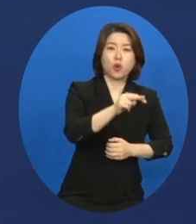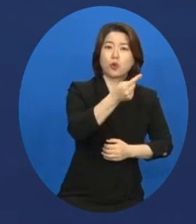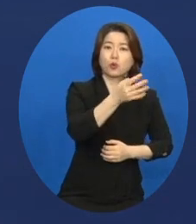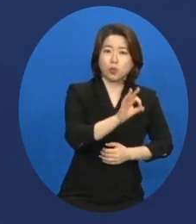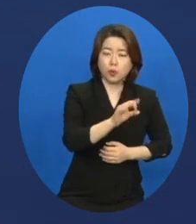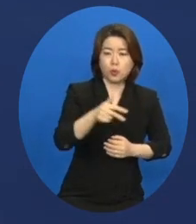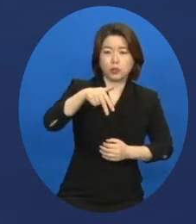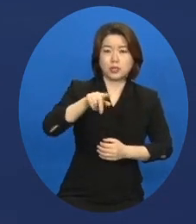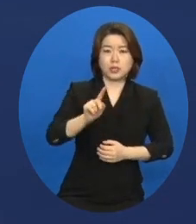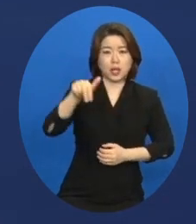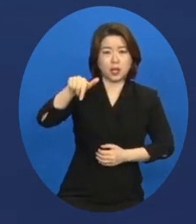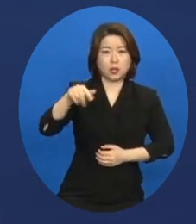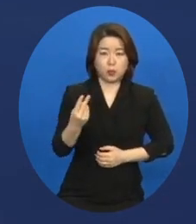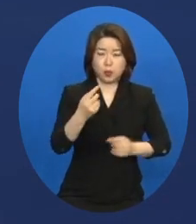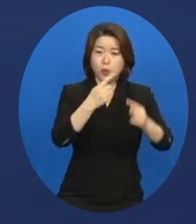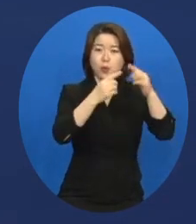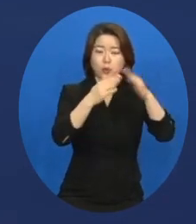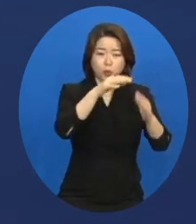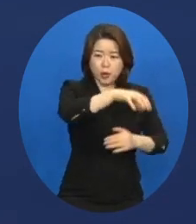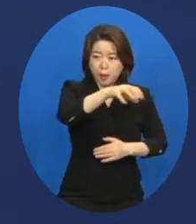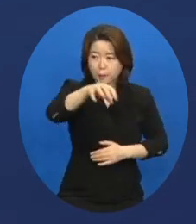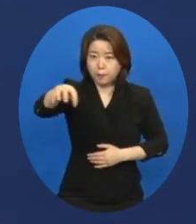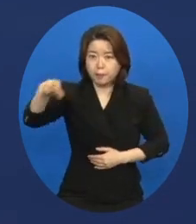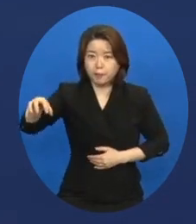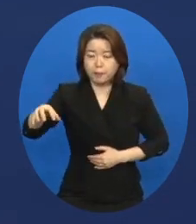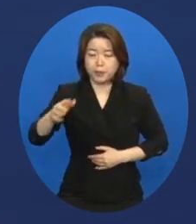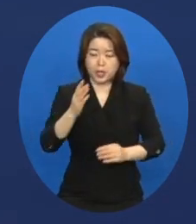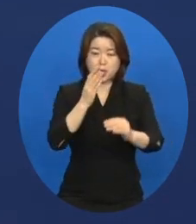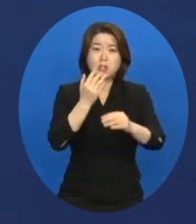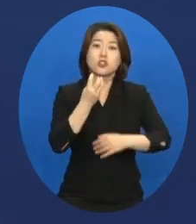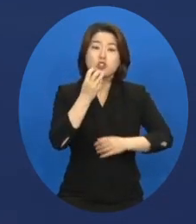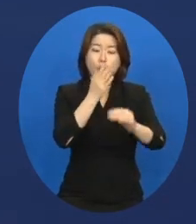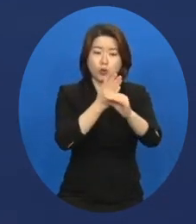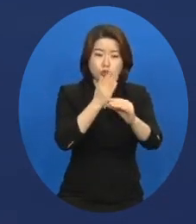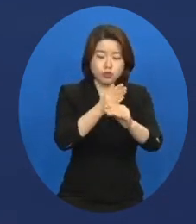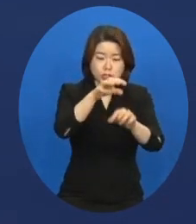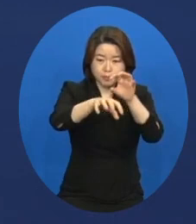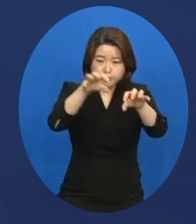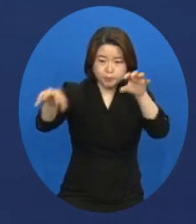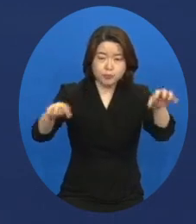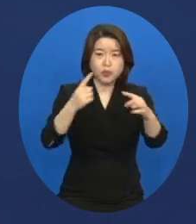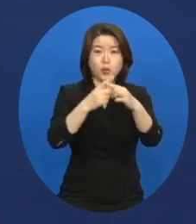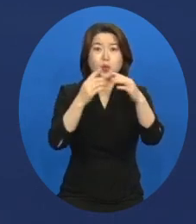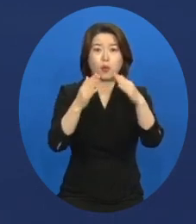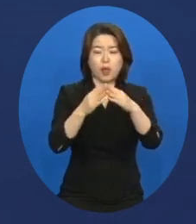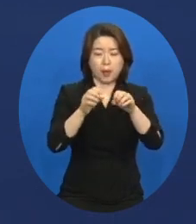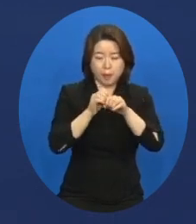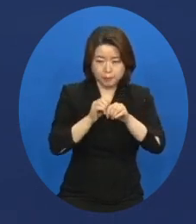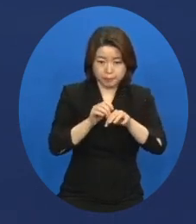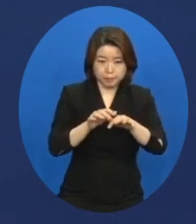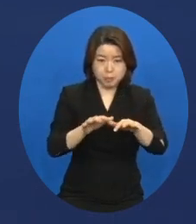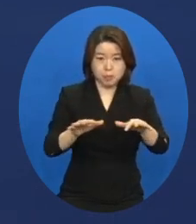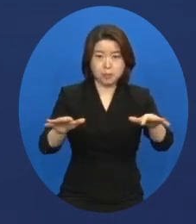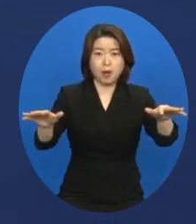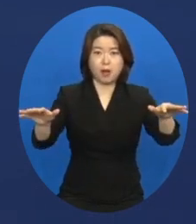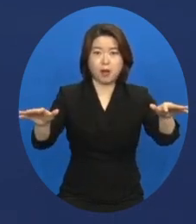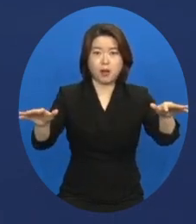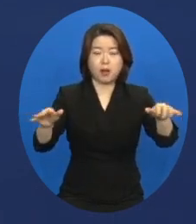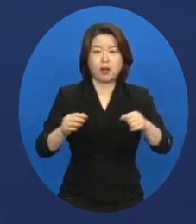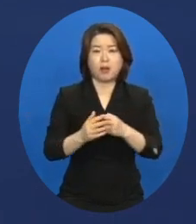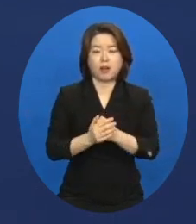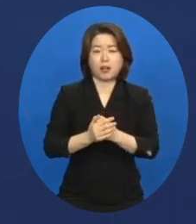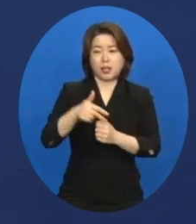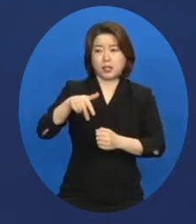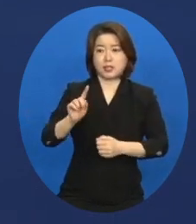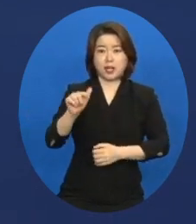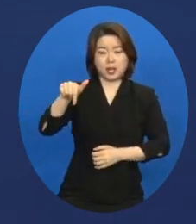자교교회, 그런 서울 중심지에 있는 교회들마다 퍼져가기 시작하는 거예요.